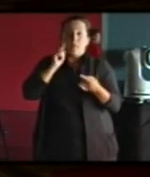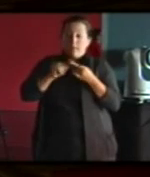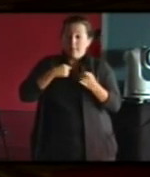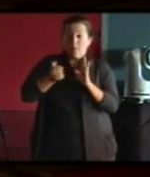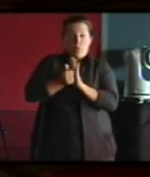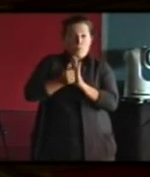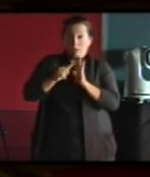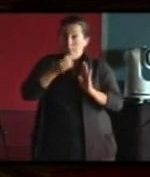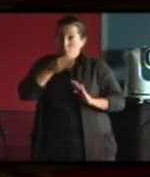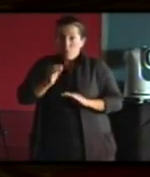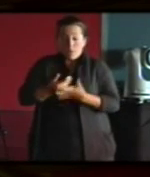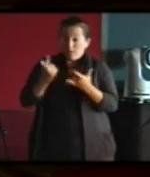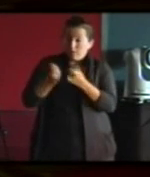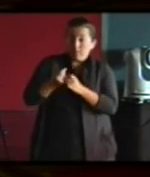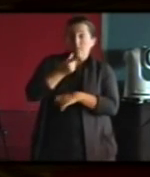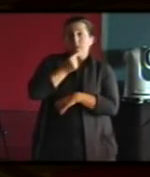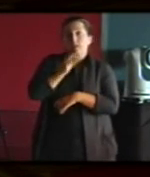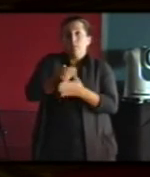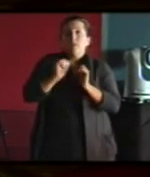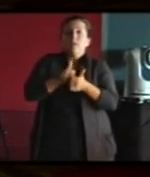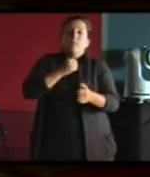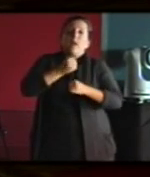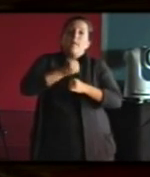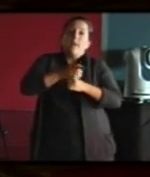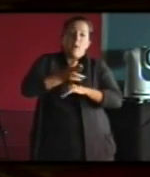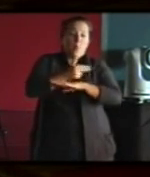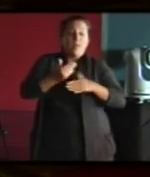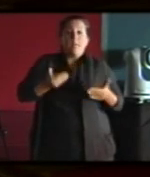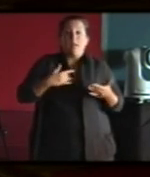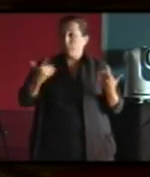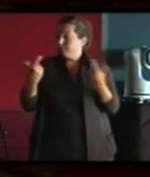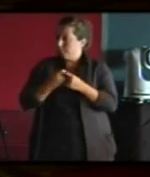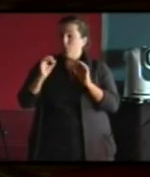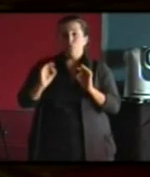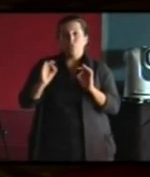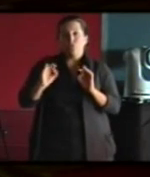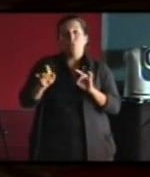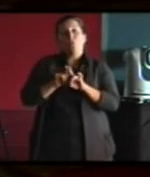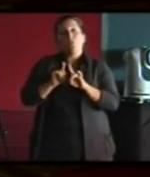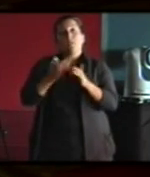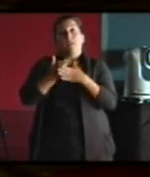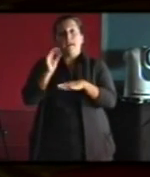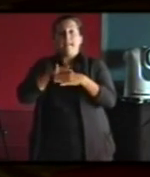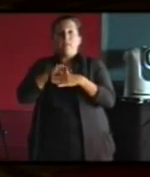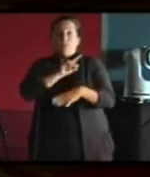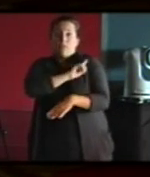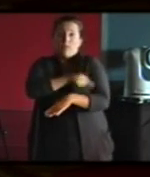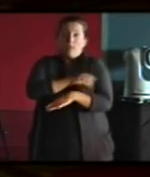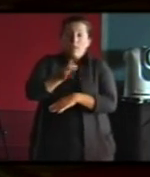fonctionnel, c'est-à-dire son adaptation au mode de fonctionnement de la bureautique actuelle, et sur le plan